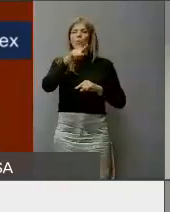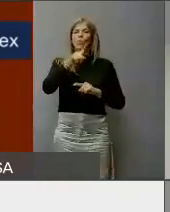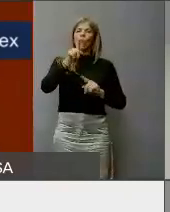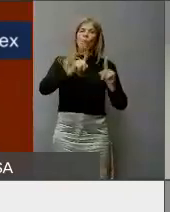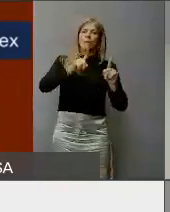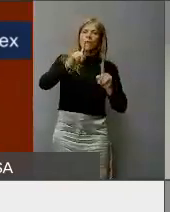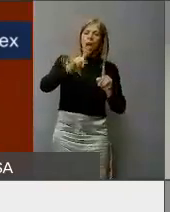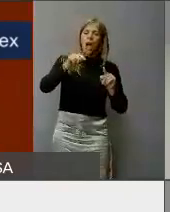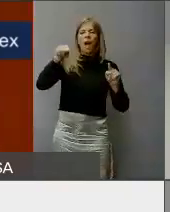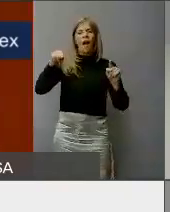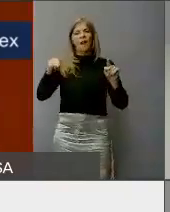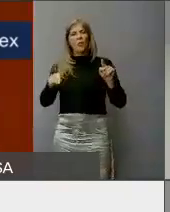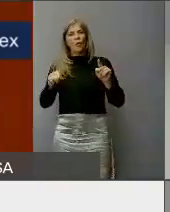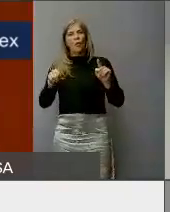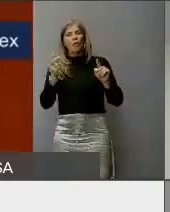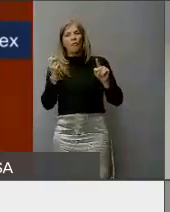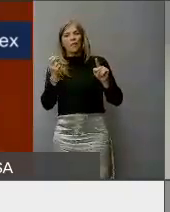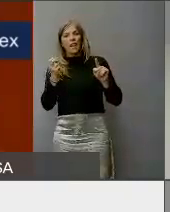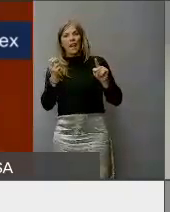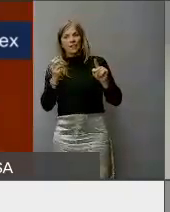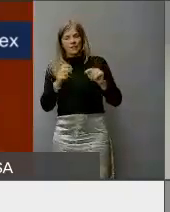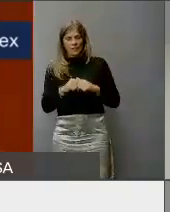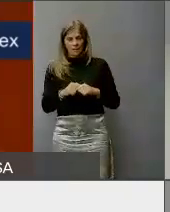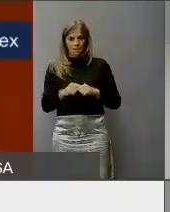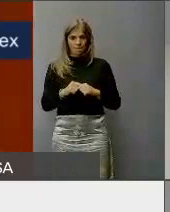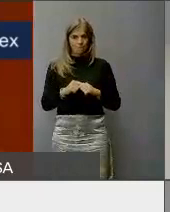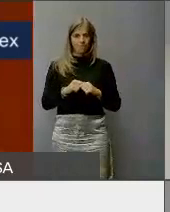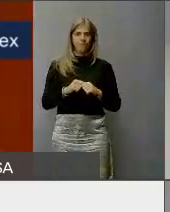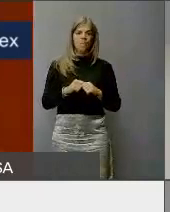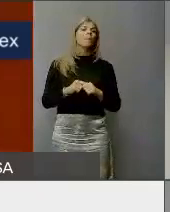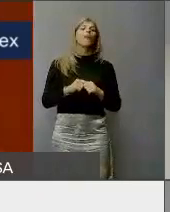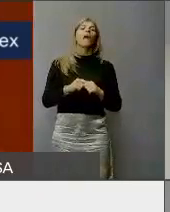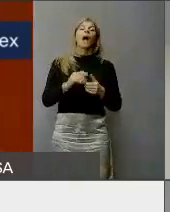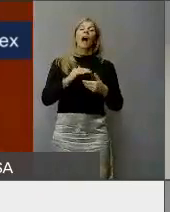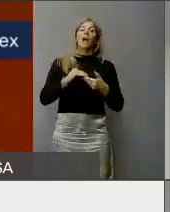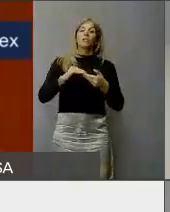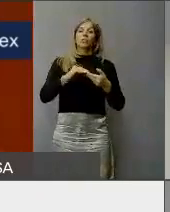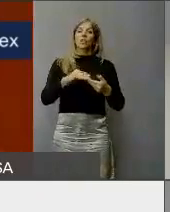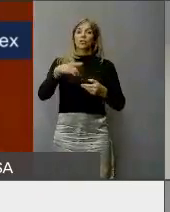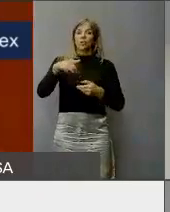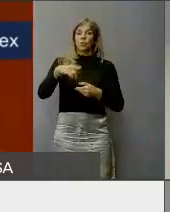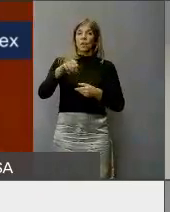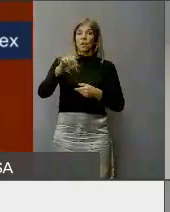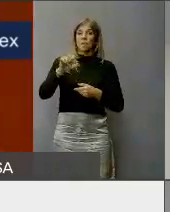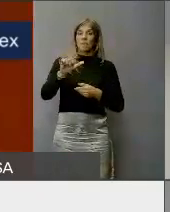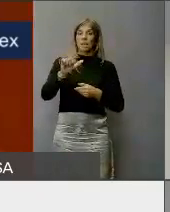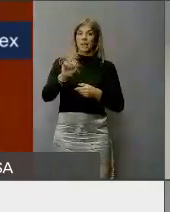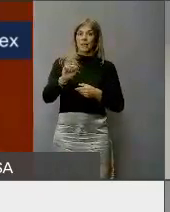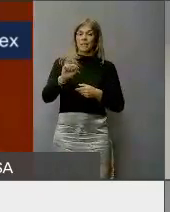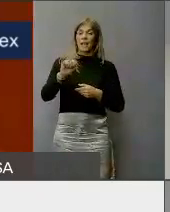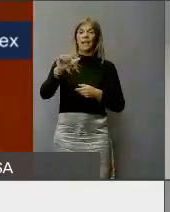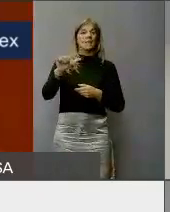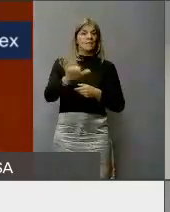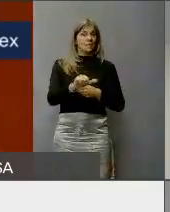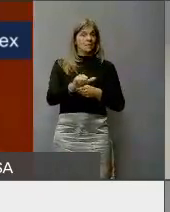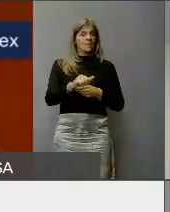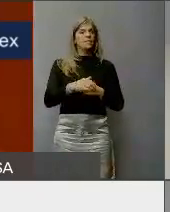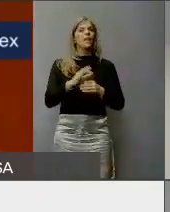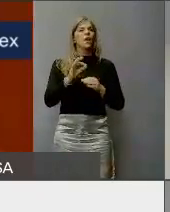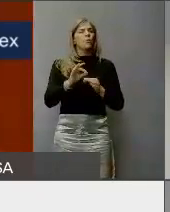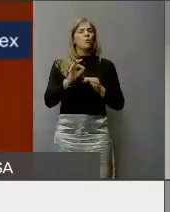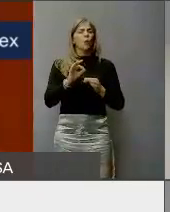firenze l'associazione pesca allo scopo di svolgere attività volte alla salvaguardia